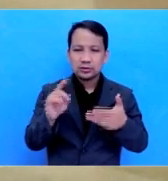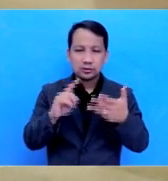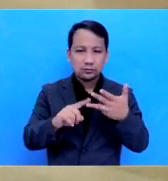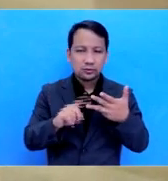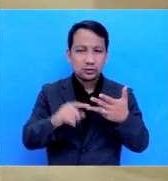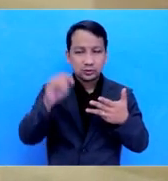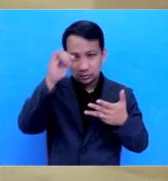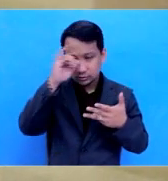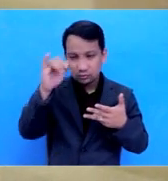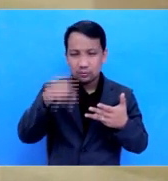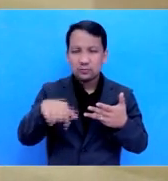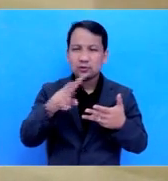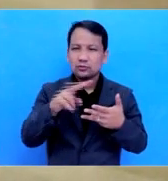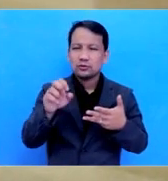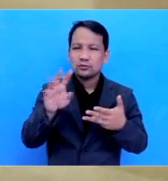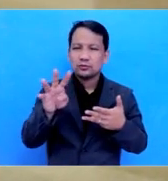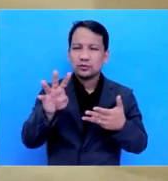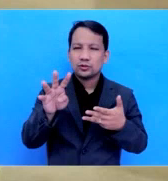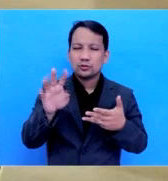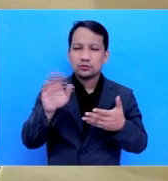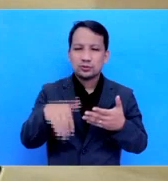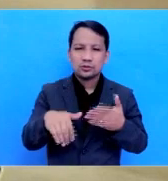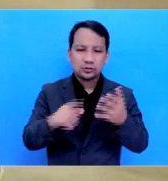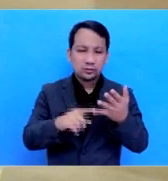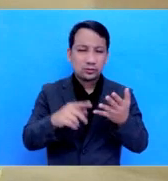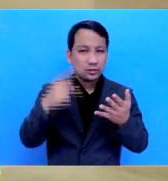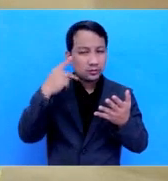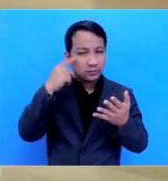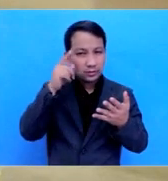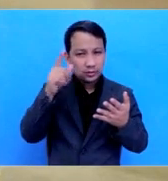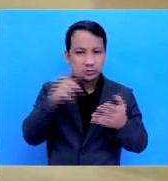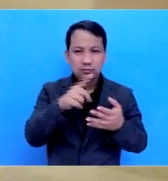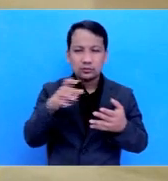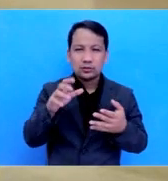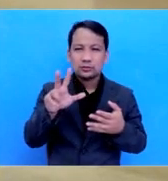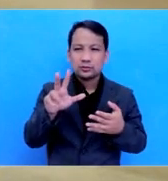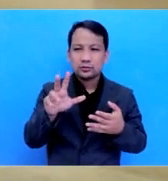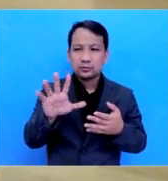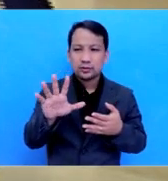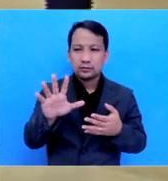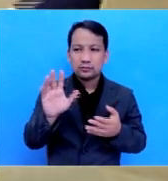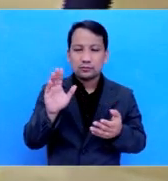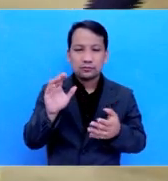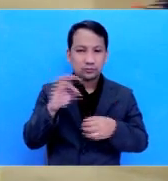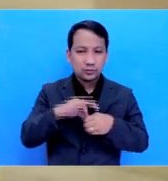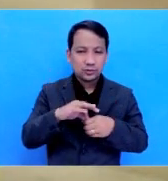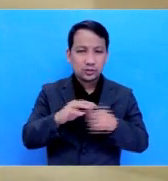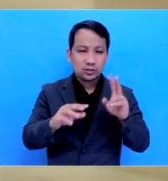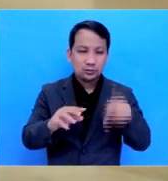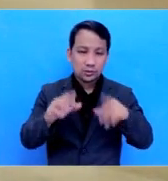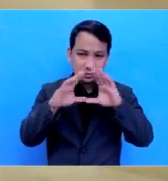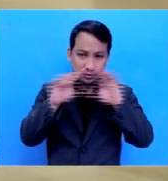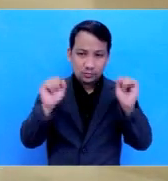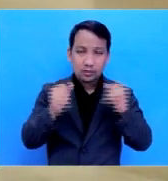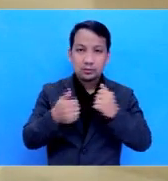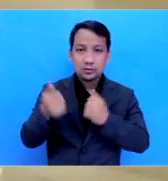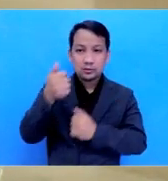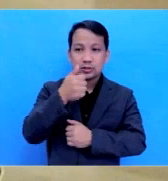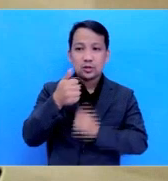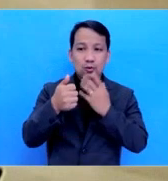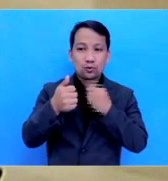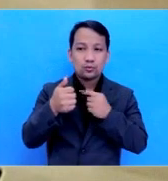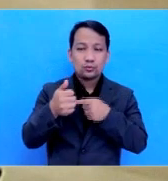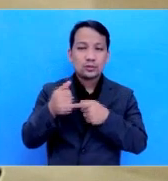Dumagoso, 204,000 votes. And then si Ping Lacson, 135,000 votes. Sa Vice Presidential race, naunguna pa rin. Sara